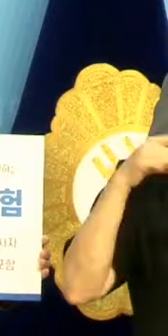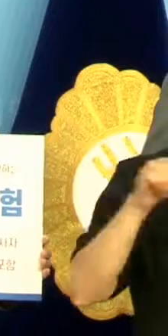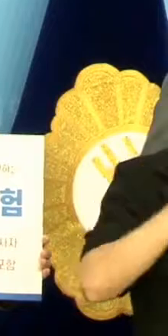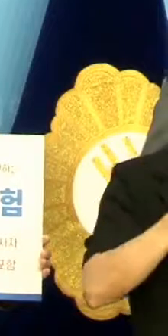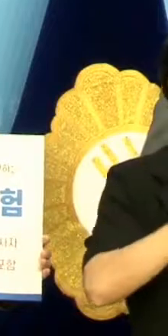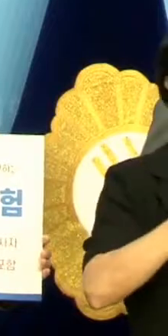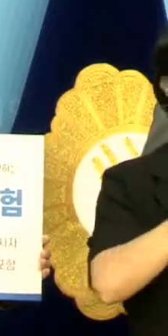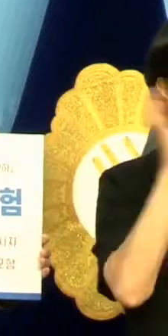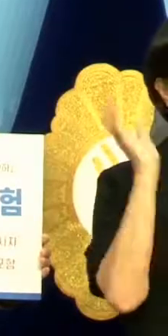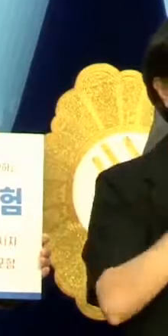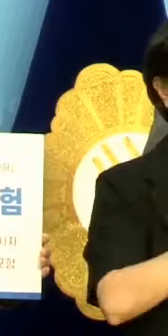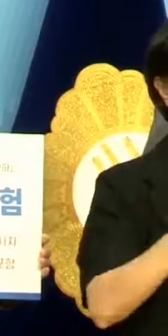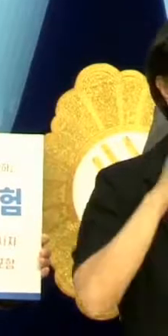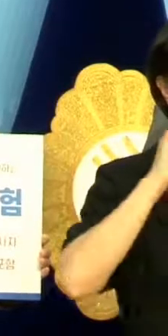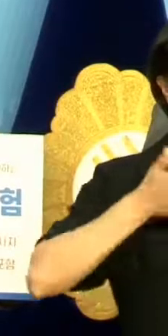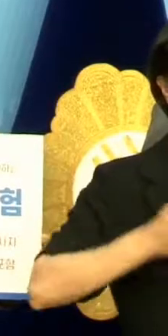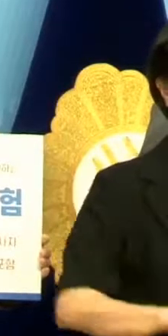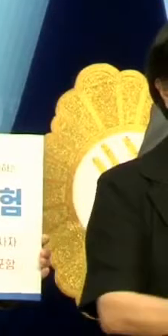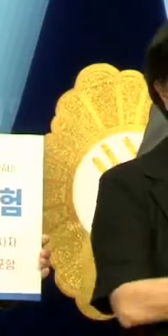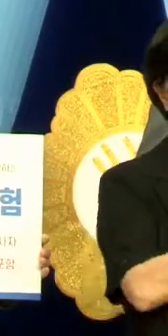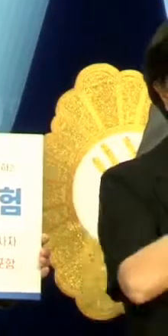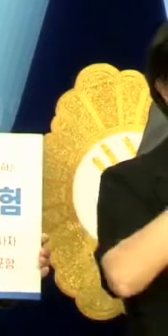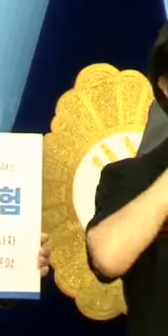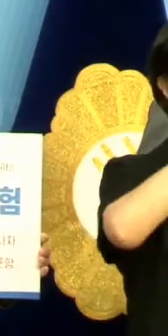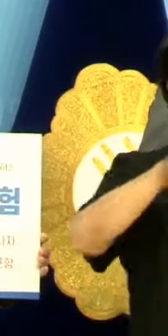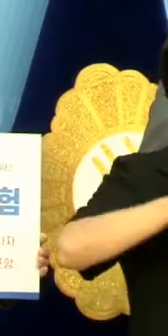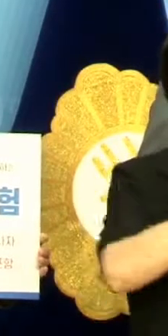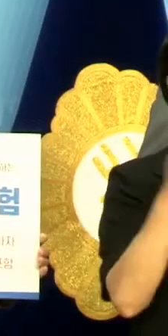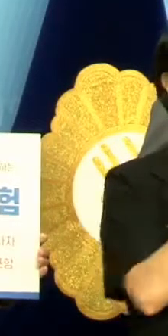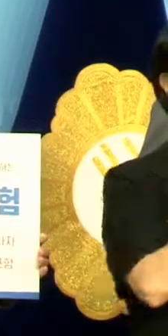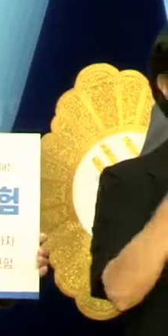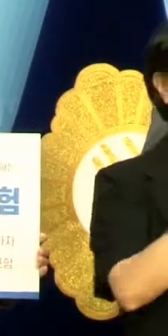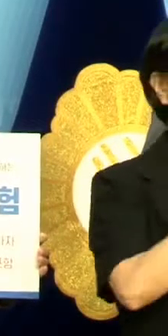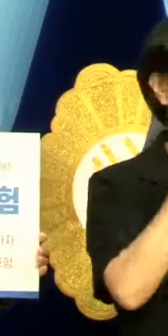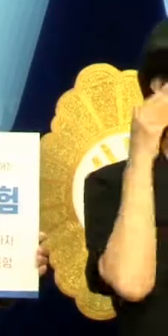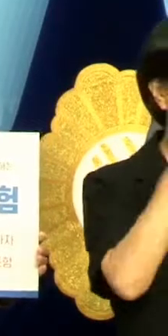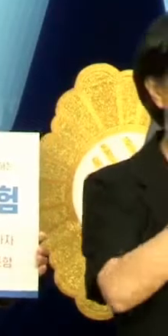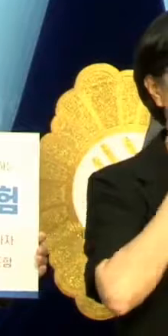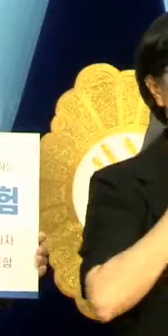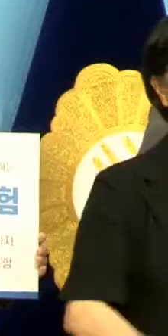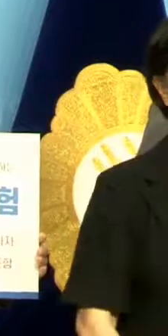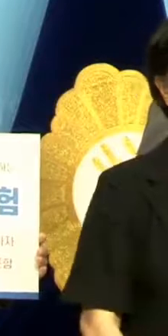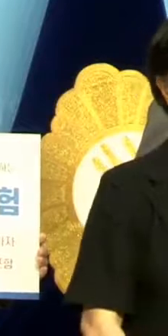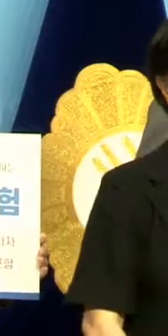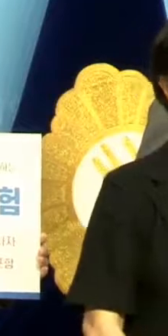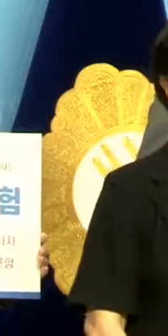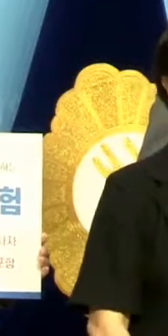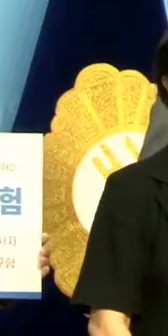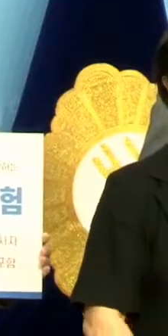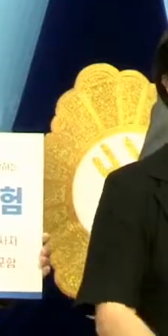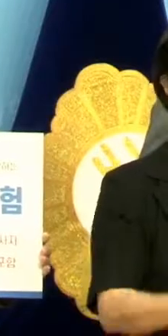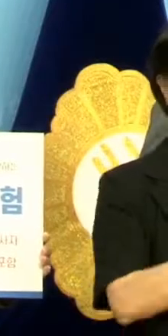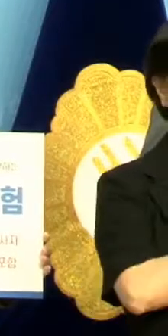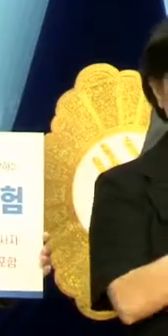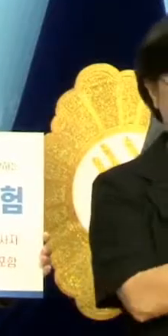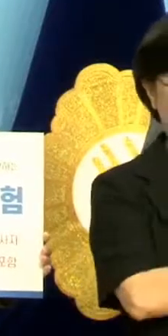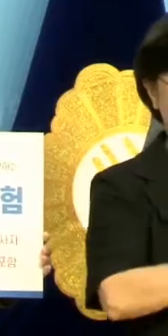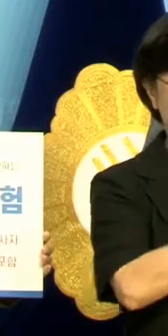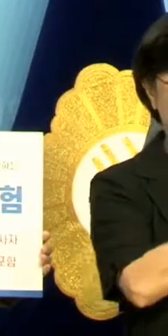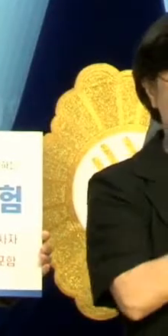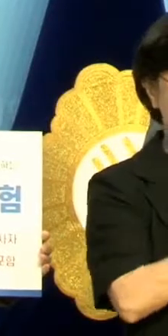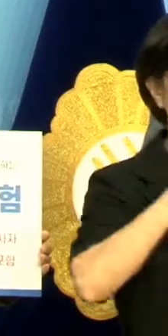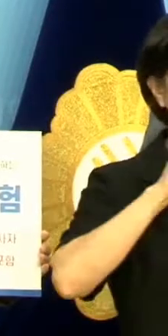탈피하여 아이를 낳아 키우기 어려운 환경을 개선하는 데 집중하고 좋습니다 일단 특유의 명칭을 져